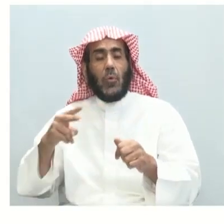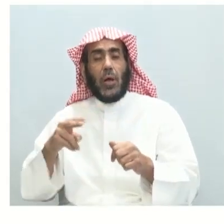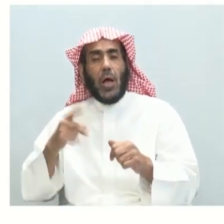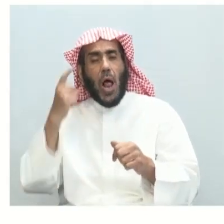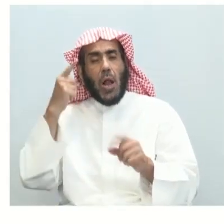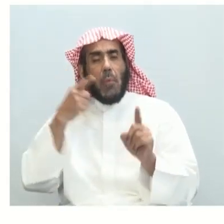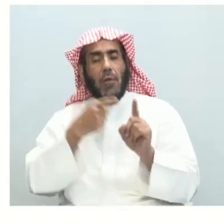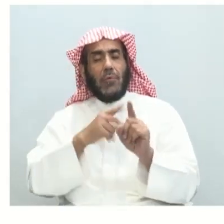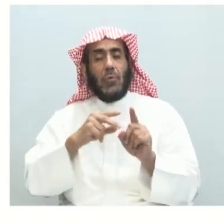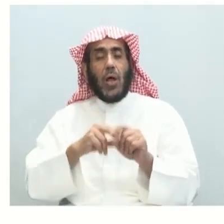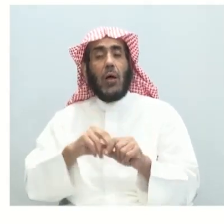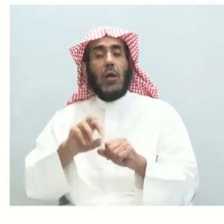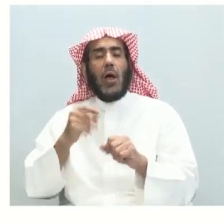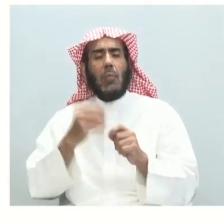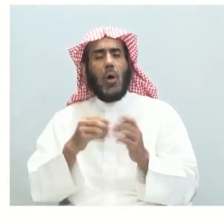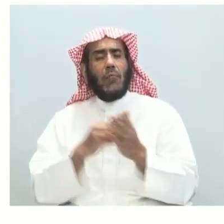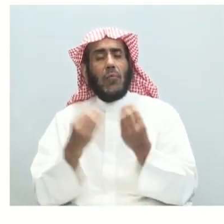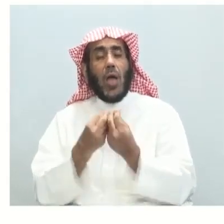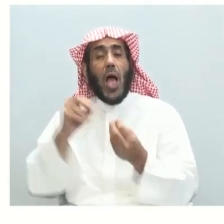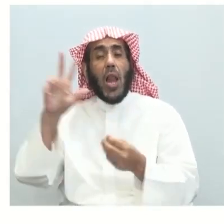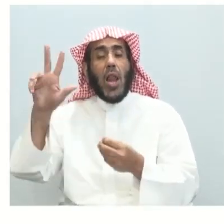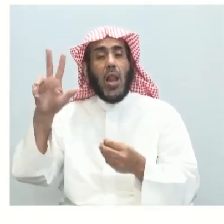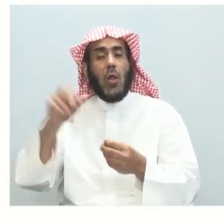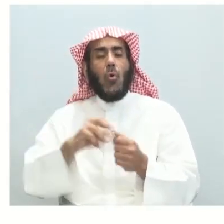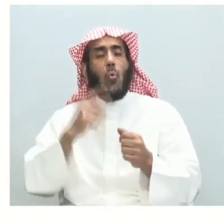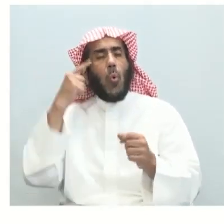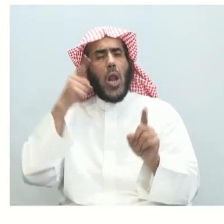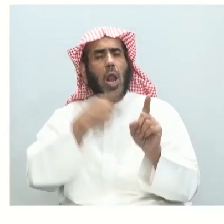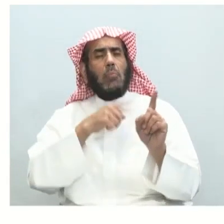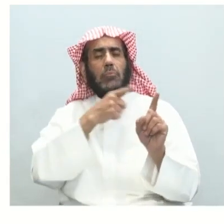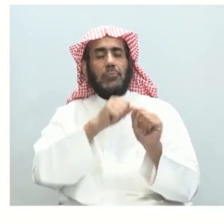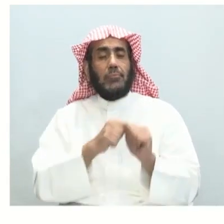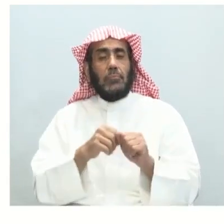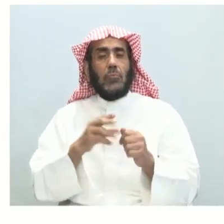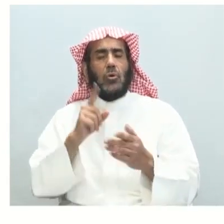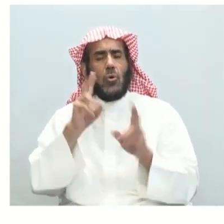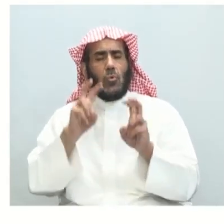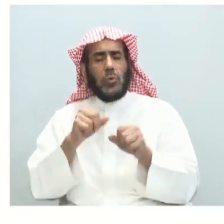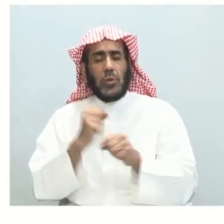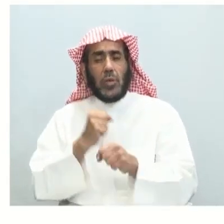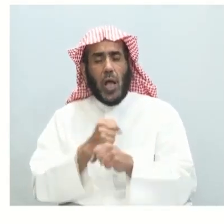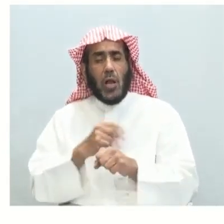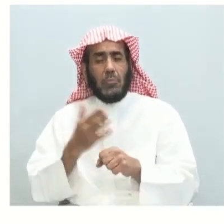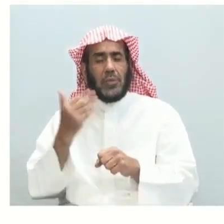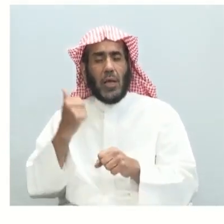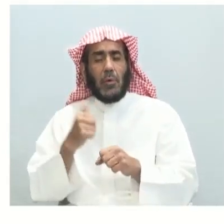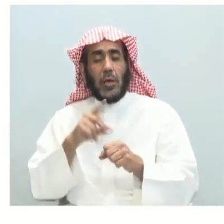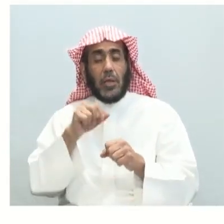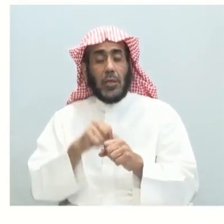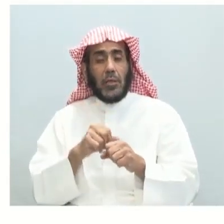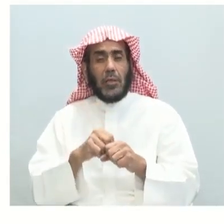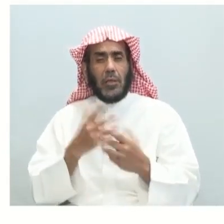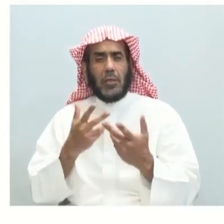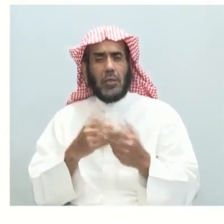ماذا انواع المعرب المعرف بال والعلم اثبت تعلم السابق اذا لدينا